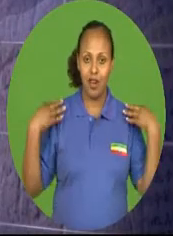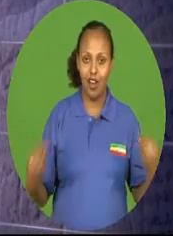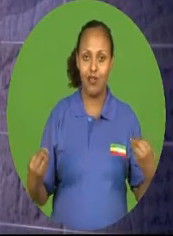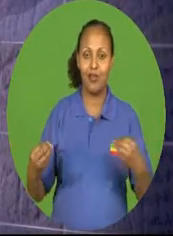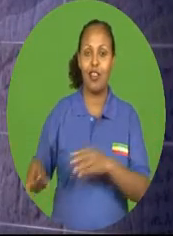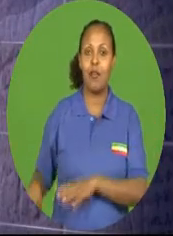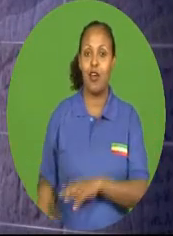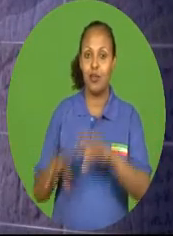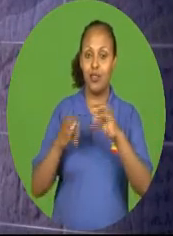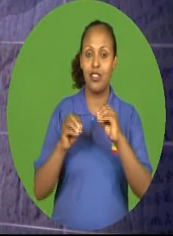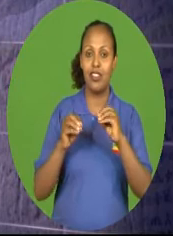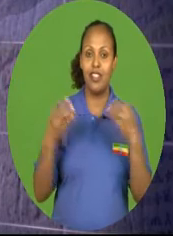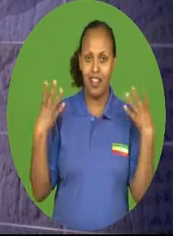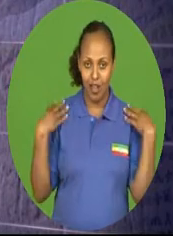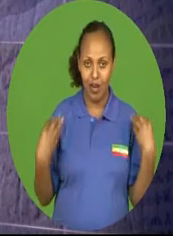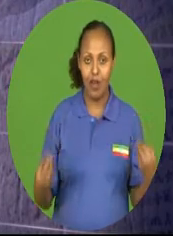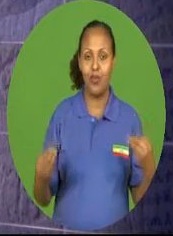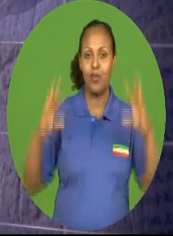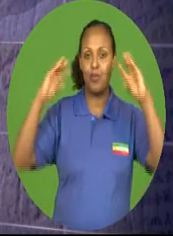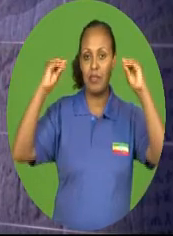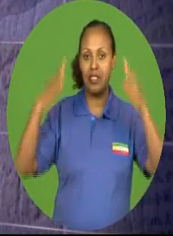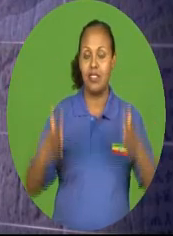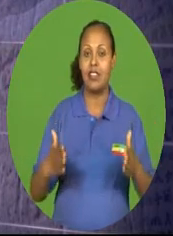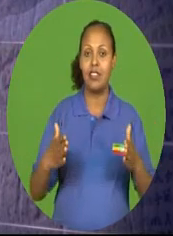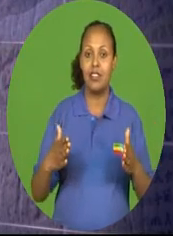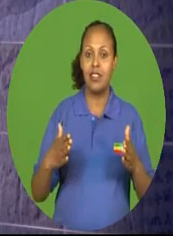አላችሁ ተማሪዎች እንደምን አሉ መምህር